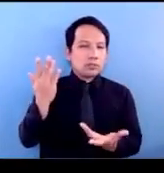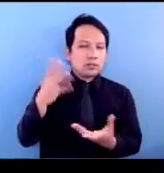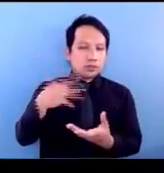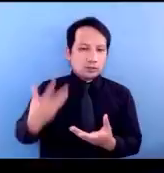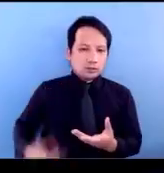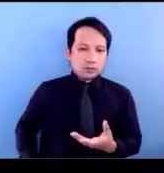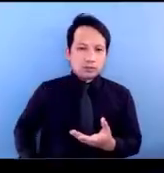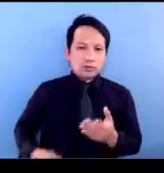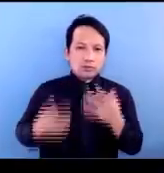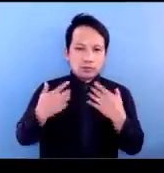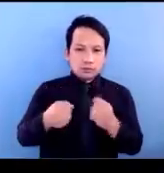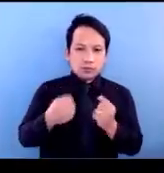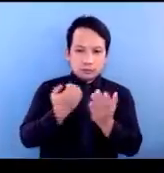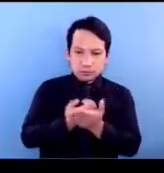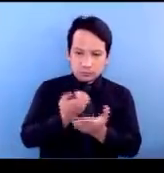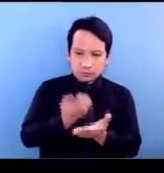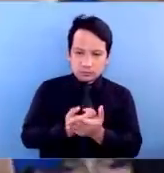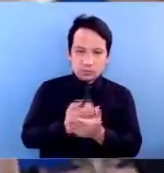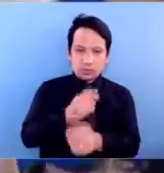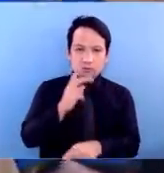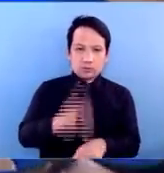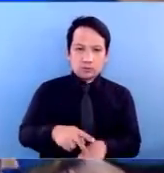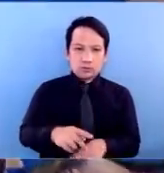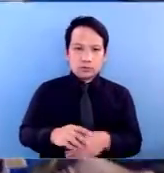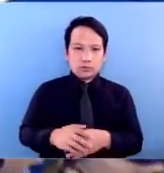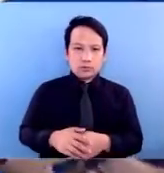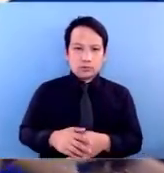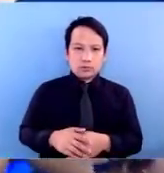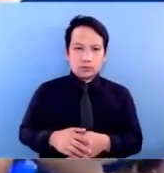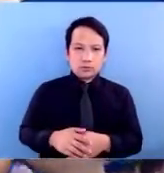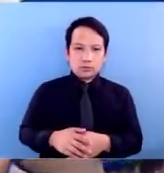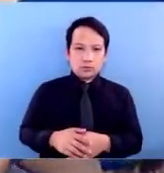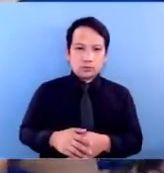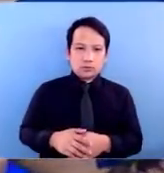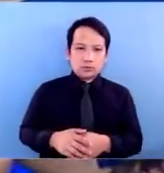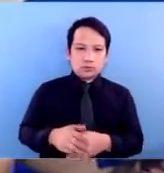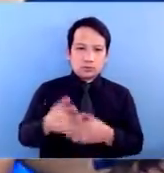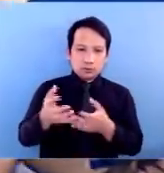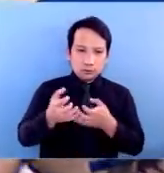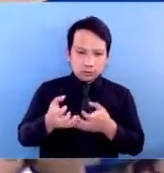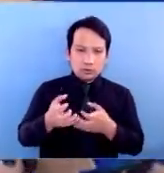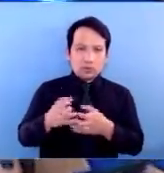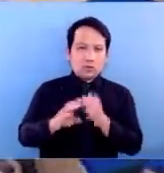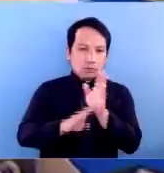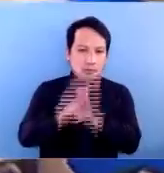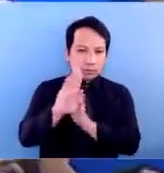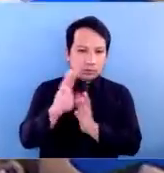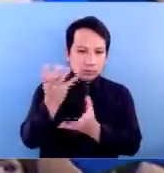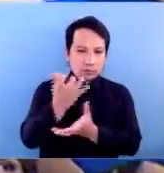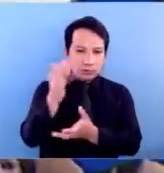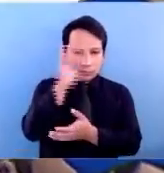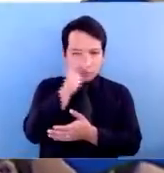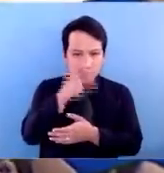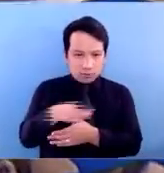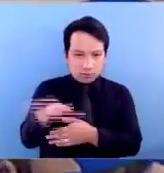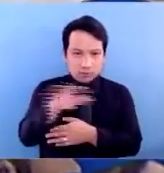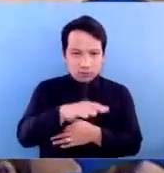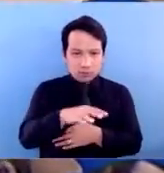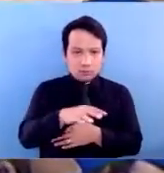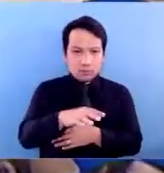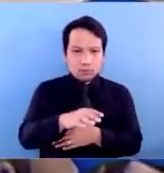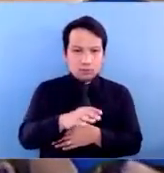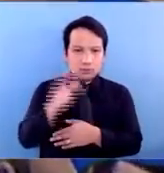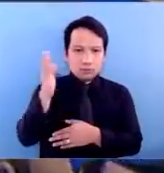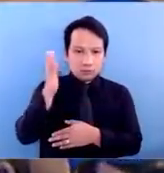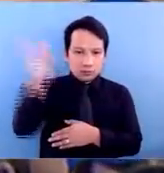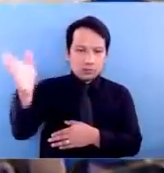ng Pilipinas. Gusto ko na maunlad ang ating bansa. Gusto ko na ang mga Pilipino hindi na mangarap para pumunta sa abroad